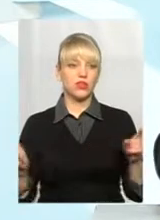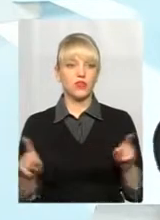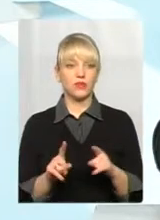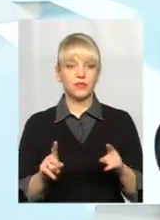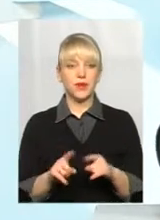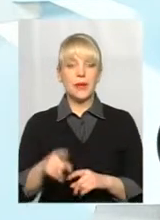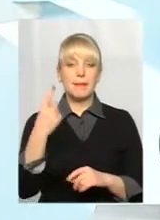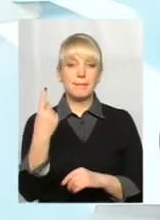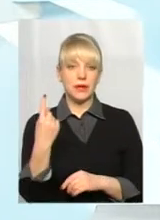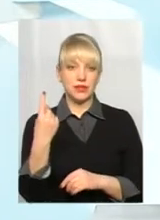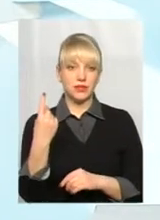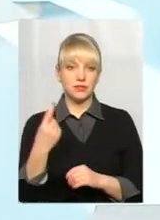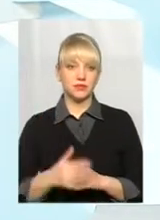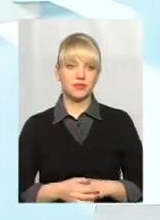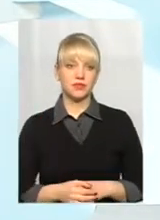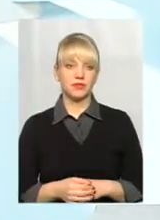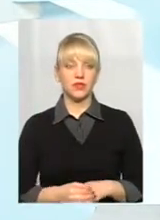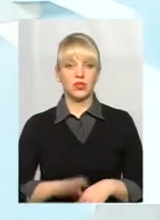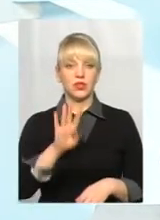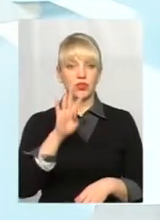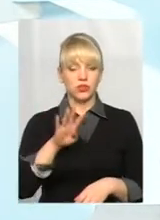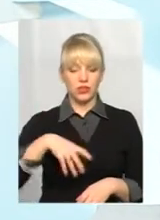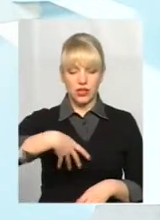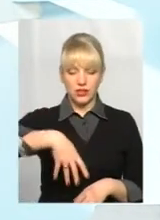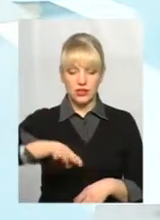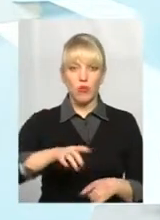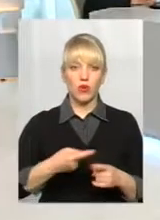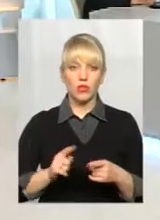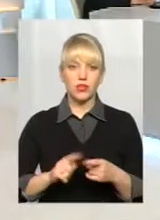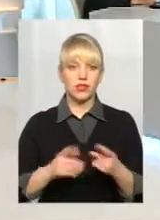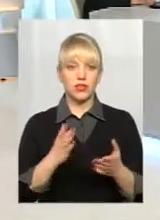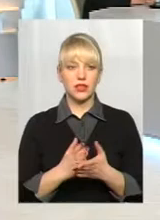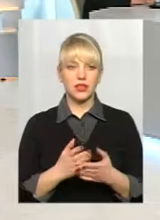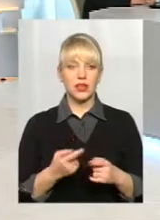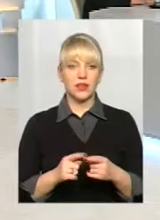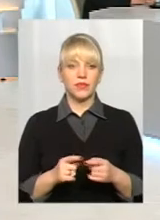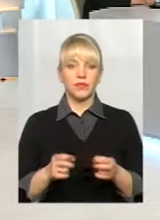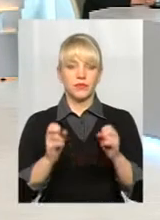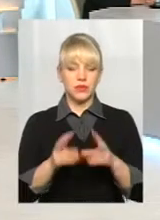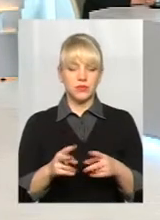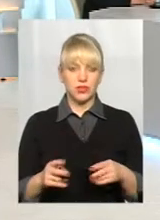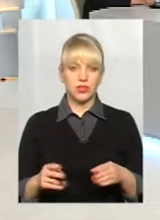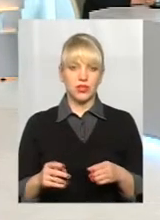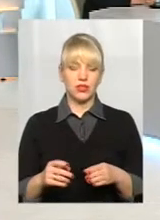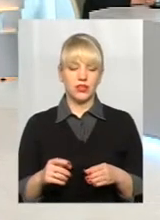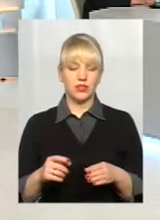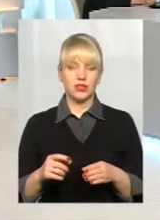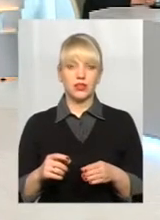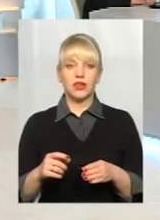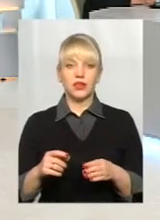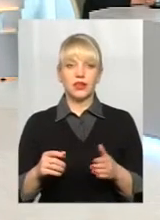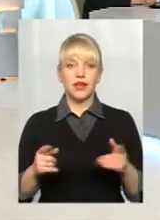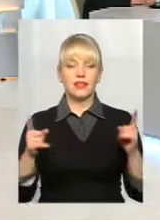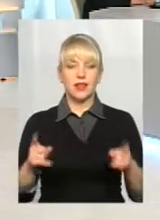ну, перше, 4 смуги – це він є в переліку особливо небезпечної діяльності виробництва. Тобто є Кабінет